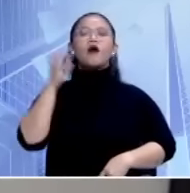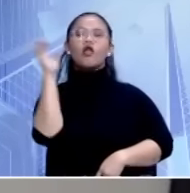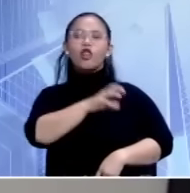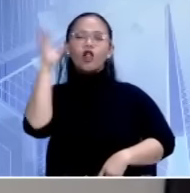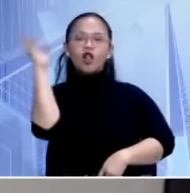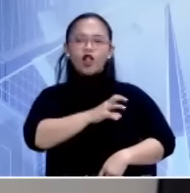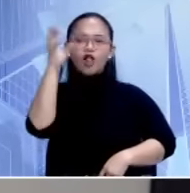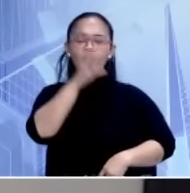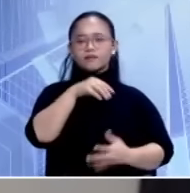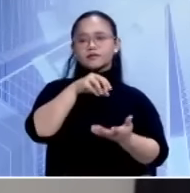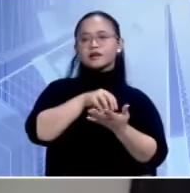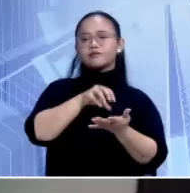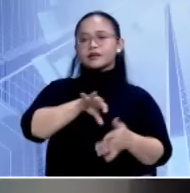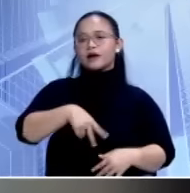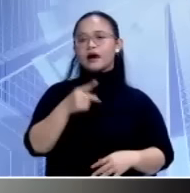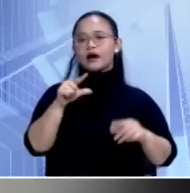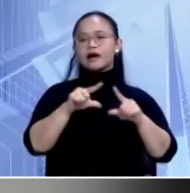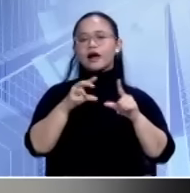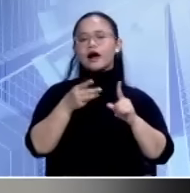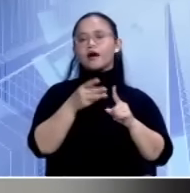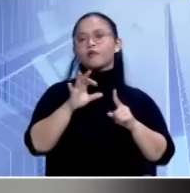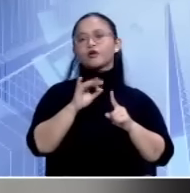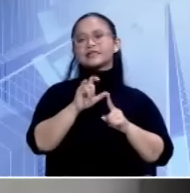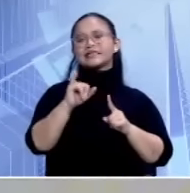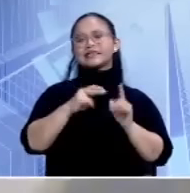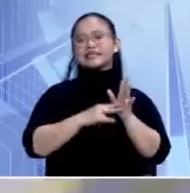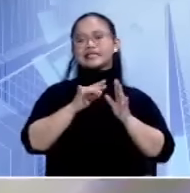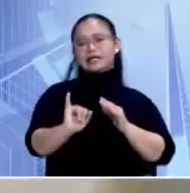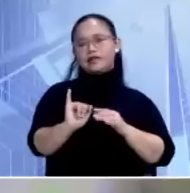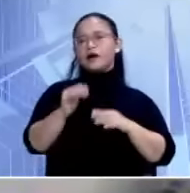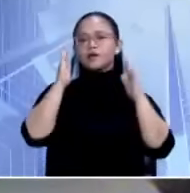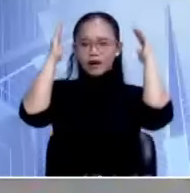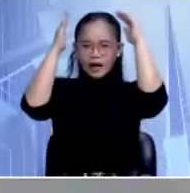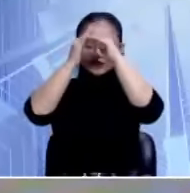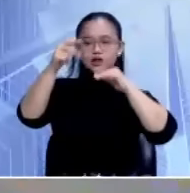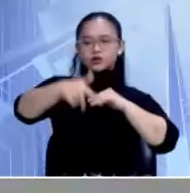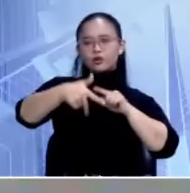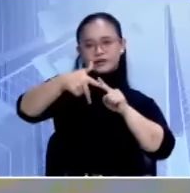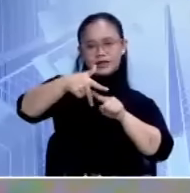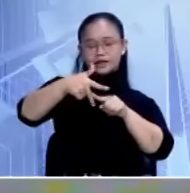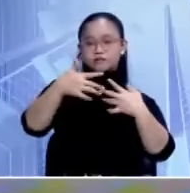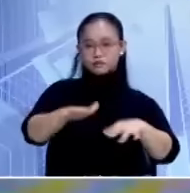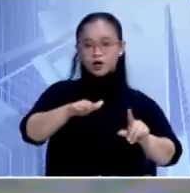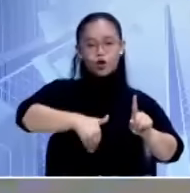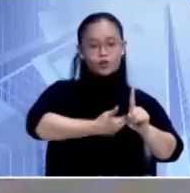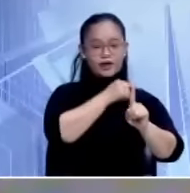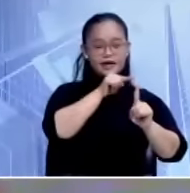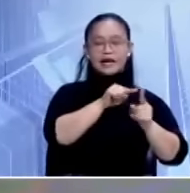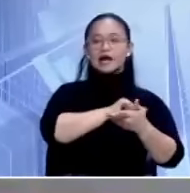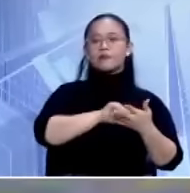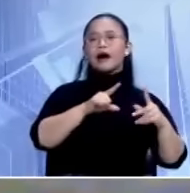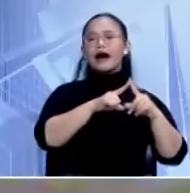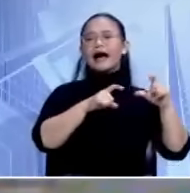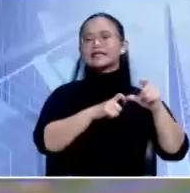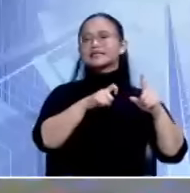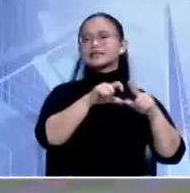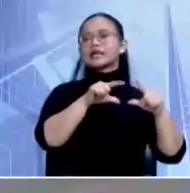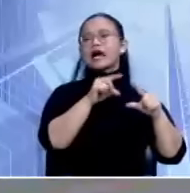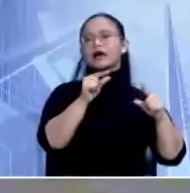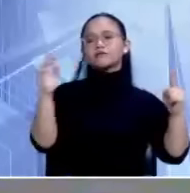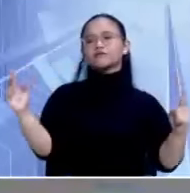Jalan Beringin, Kecamatan Rapocini, Kota Makassar, Sulawesi Selatan. Tak lama, korban Asdar terlibat perkelahian